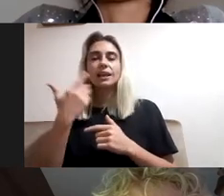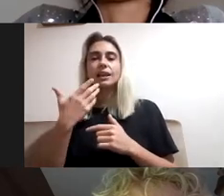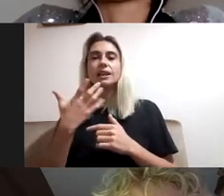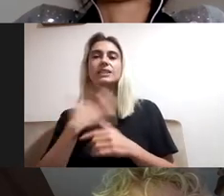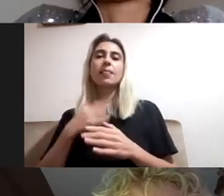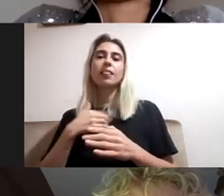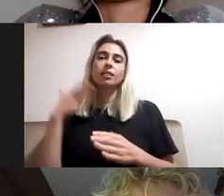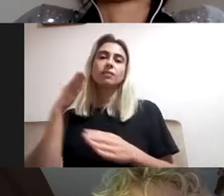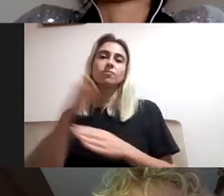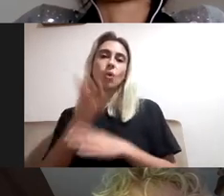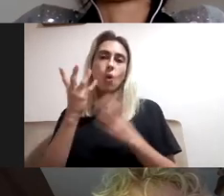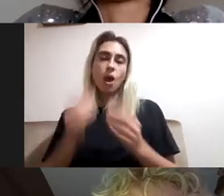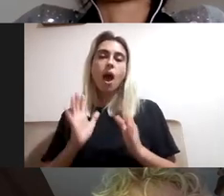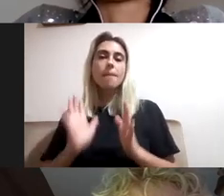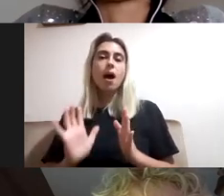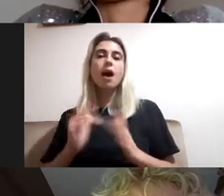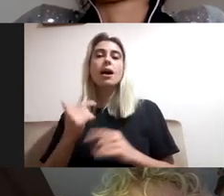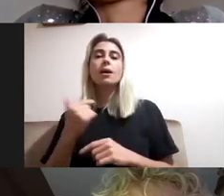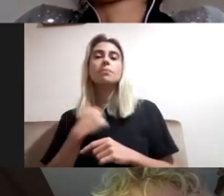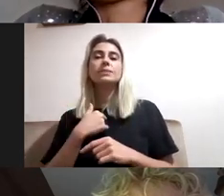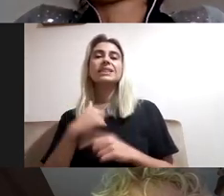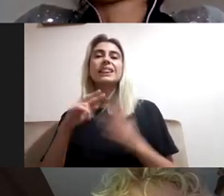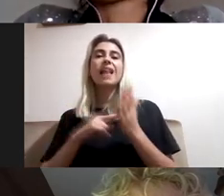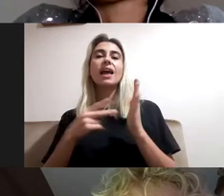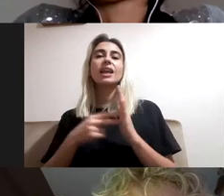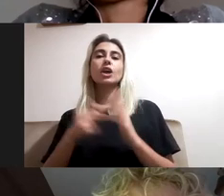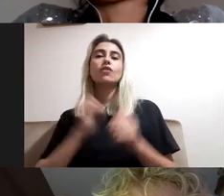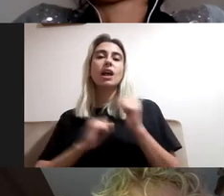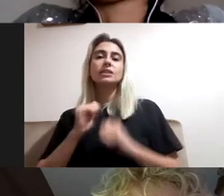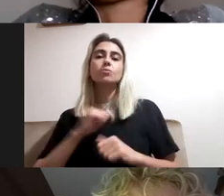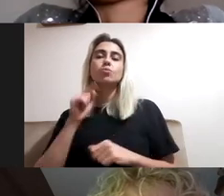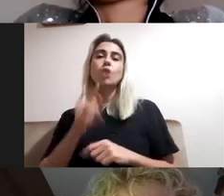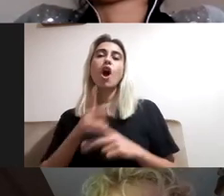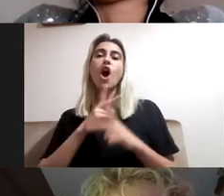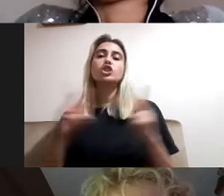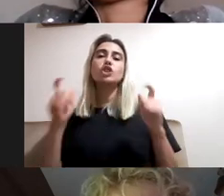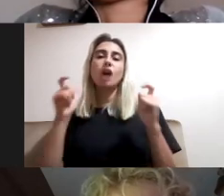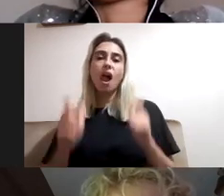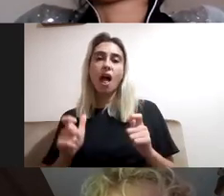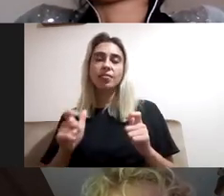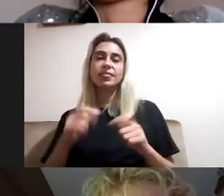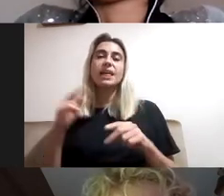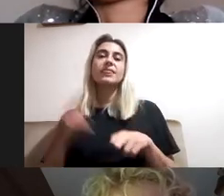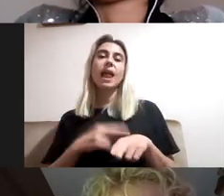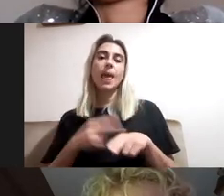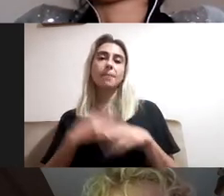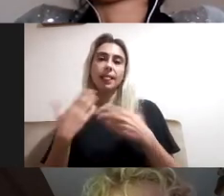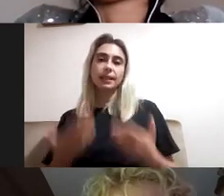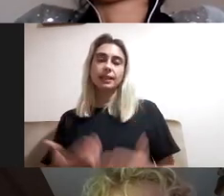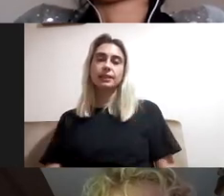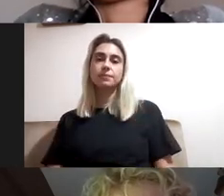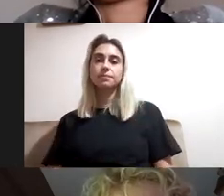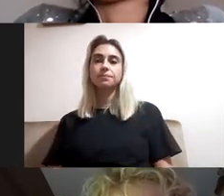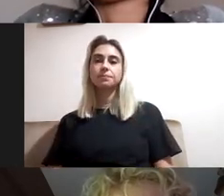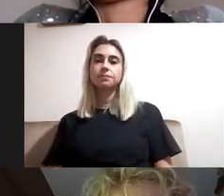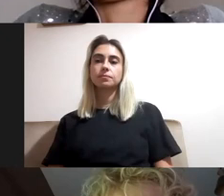oluyorum. Ama biz teknik üniversitede bunu açık alanda deneyimledik. Herhangi